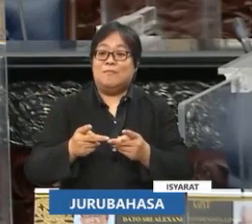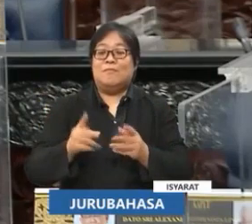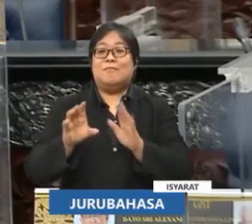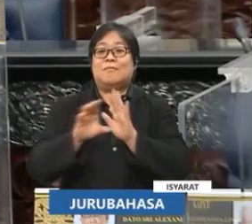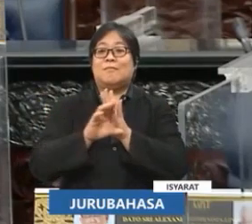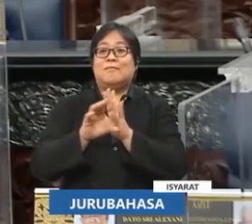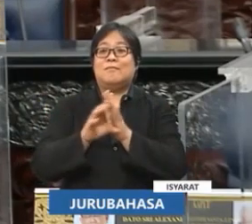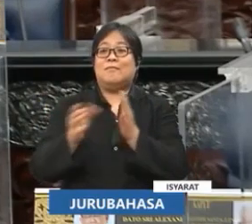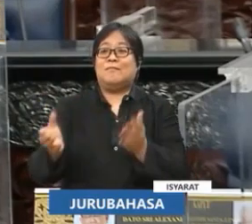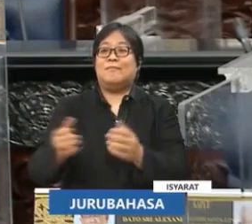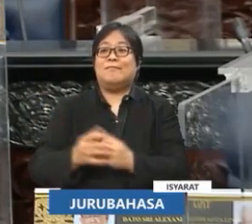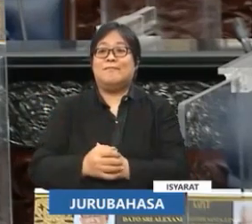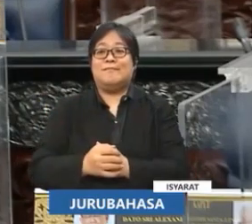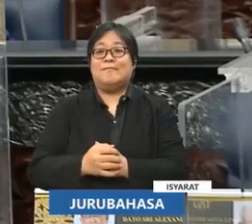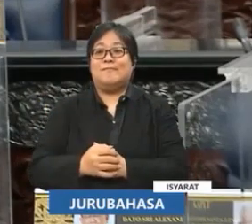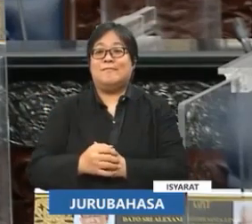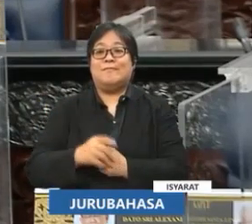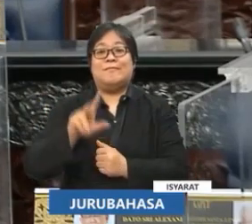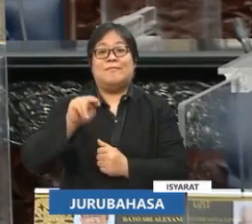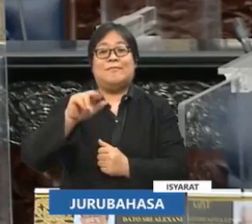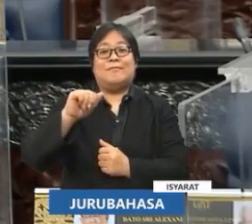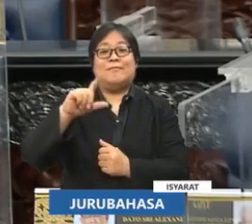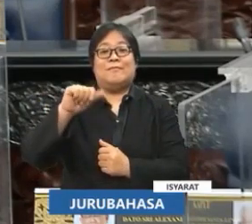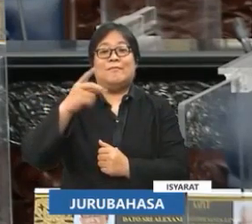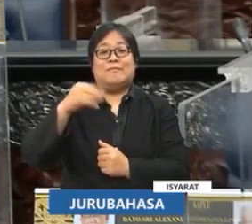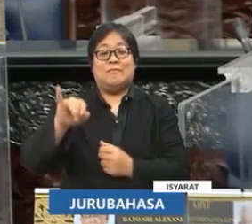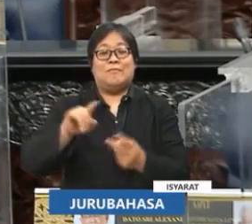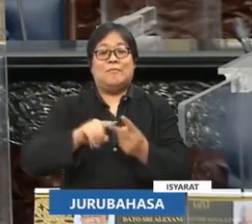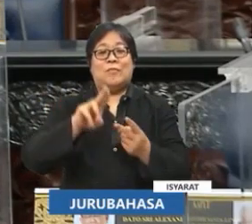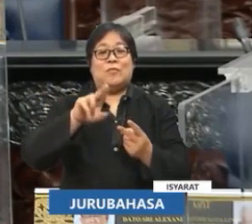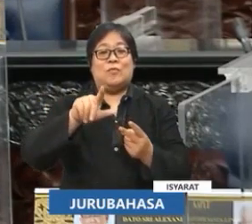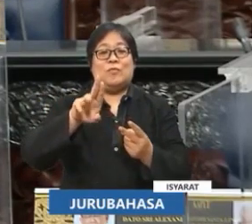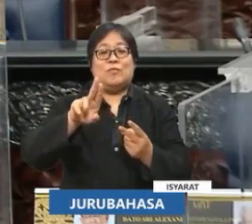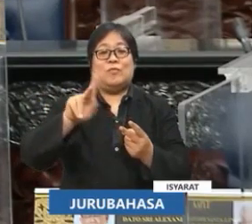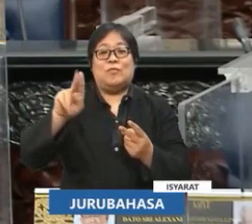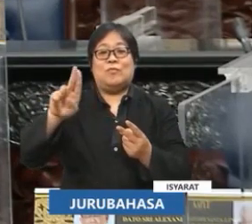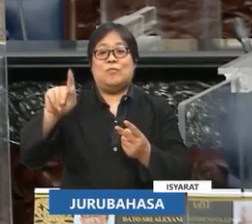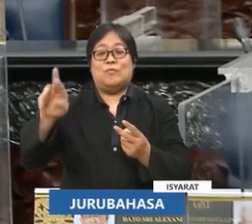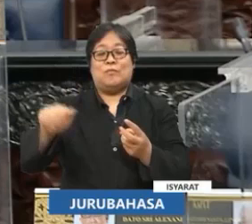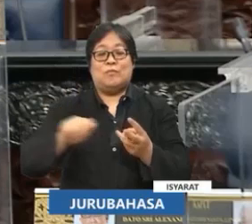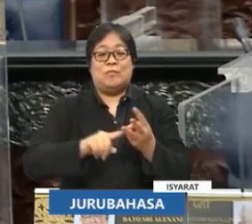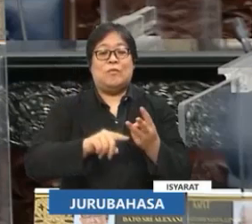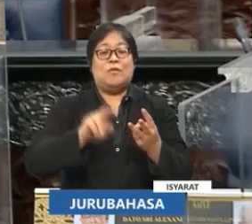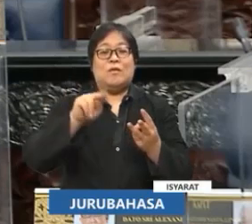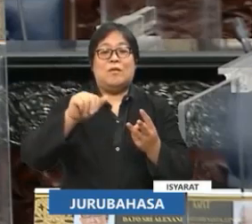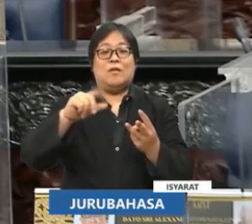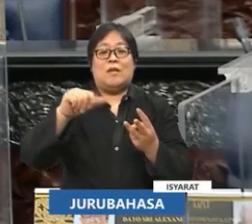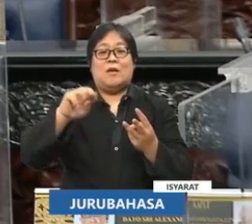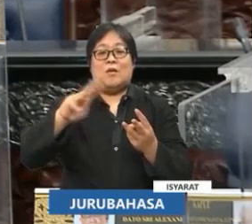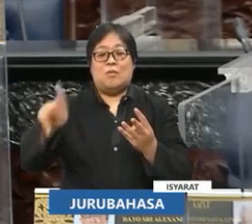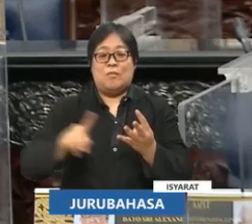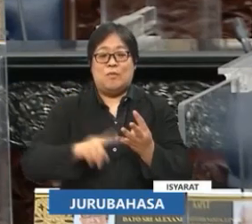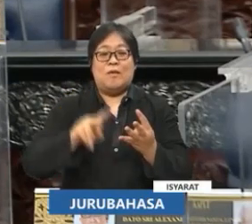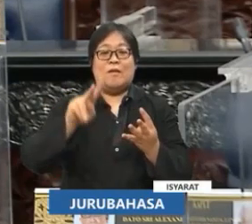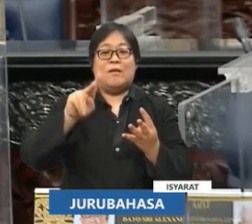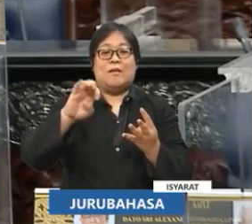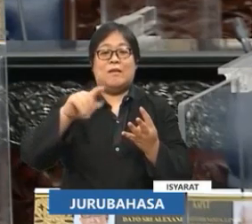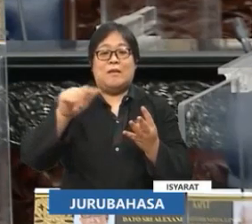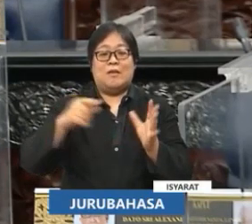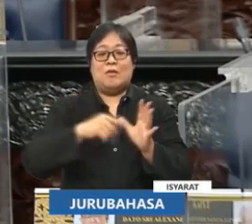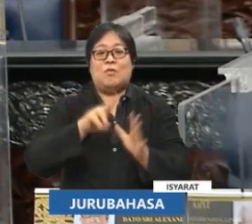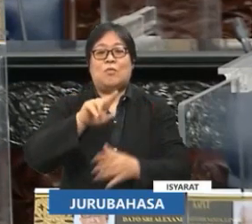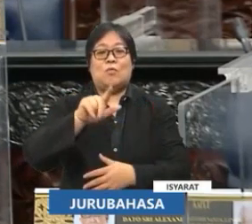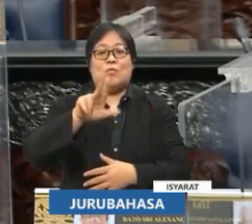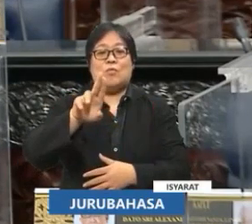seperti di Nagadayu, di Ulu Kuta, di Nagawak, di Genega, Ulu